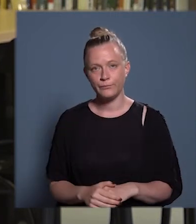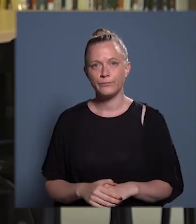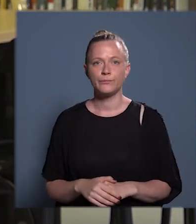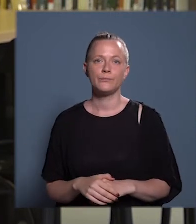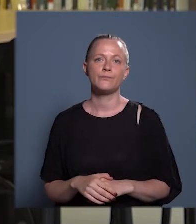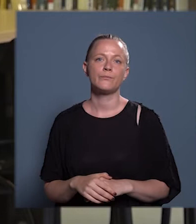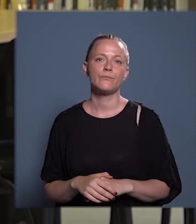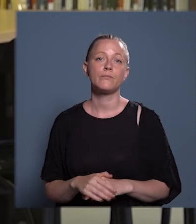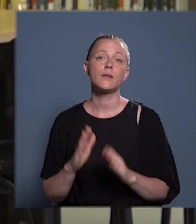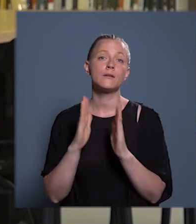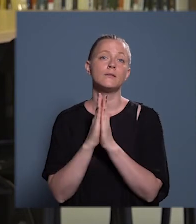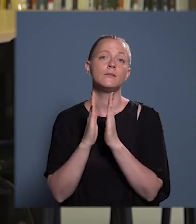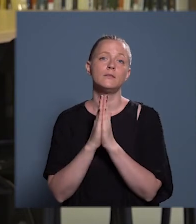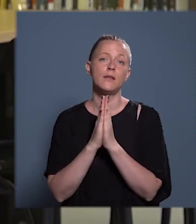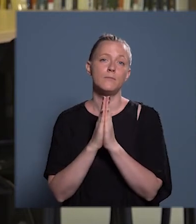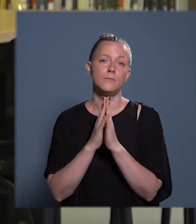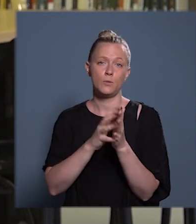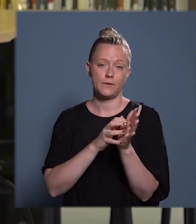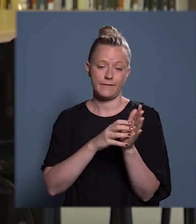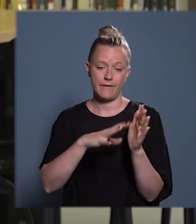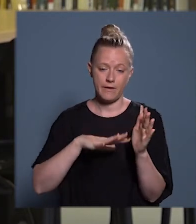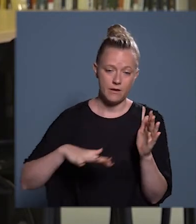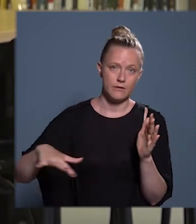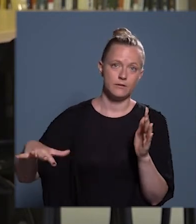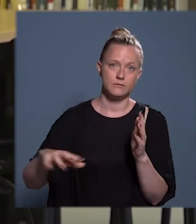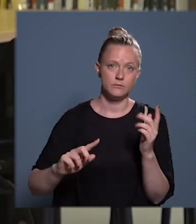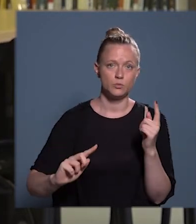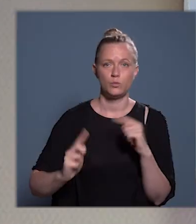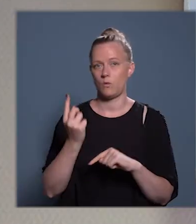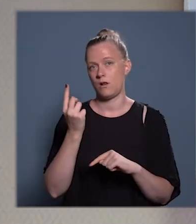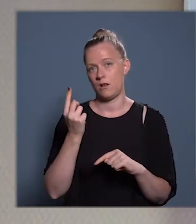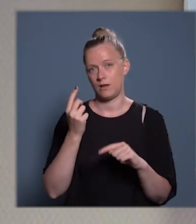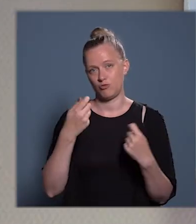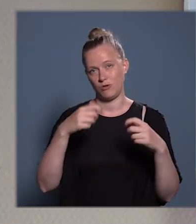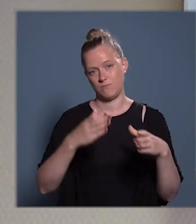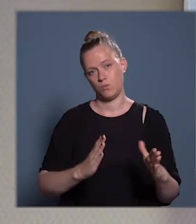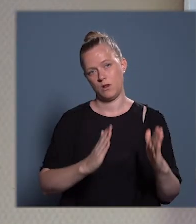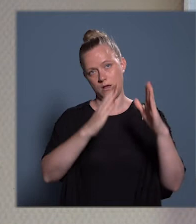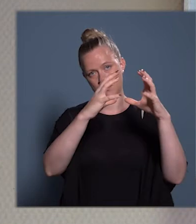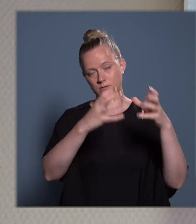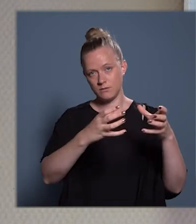egy templom kertjében, egy különleges kis épület volt,